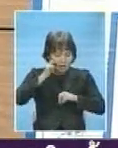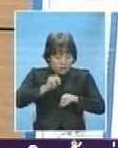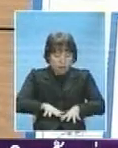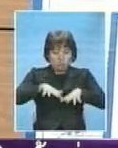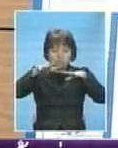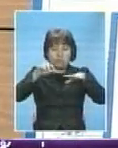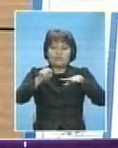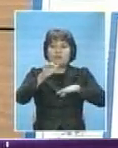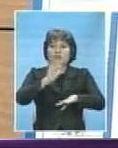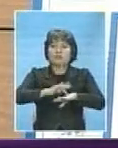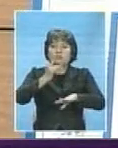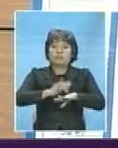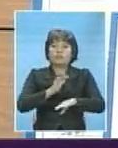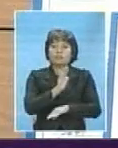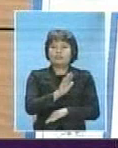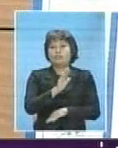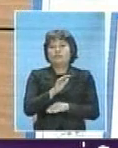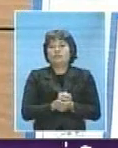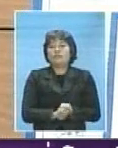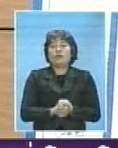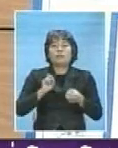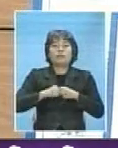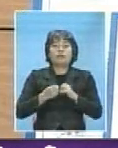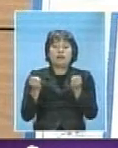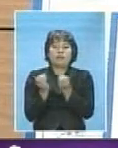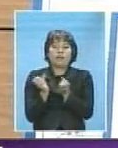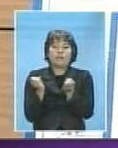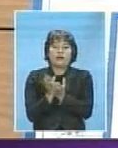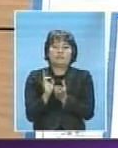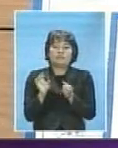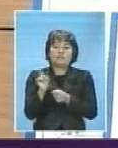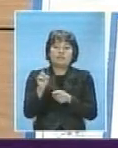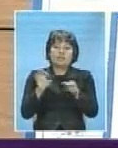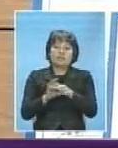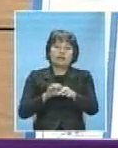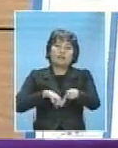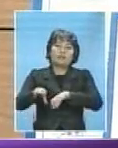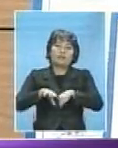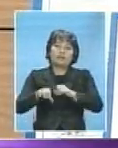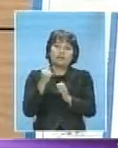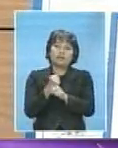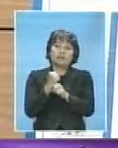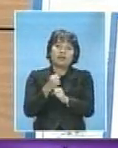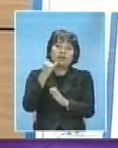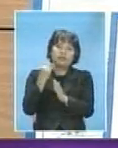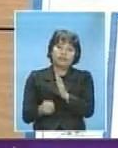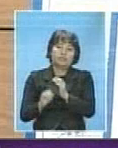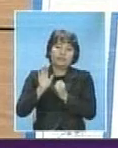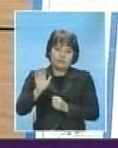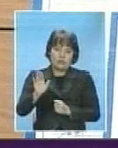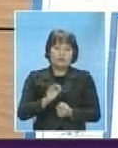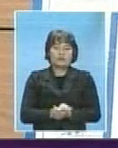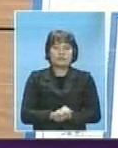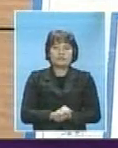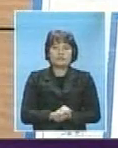ติและมีส่วนที่มีผลกระทบที่เกิดขึ้นโดยตรงจากความผิดพลาดในการบริหารงานครับกระผมอยากจ